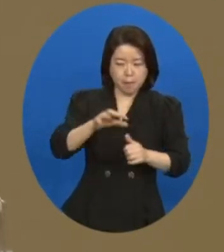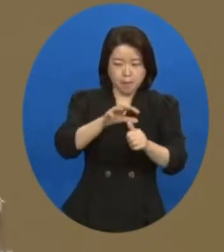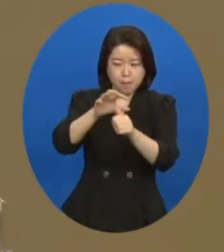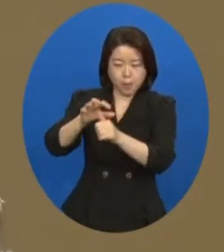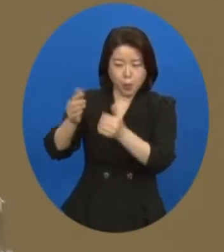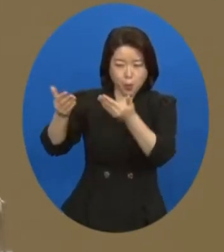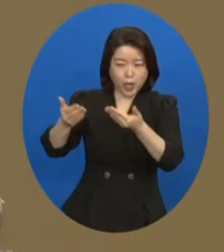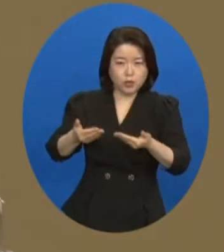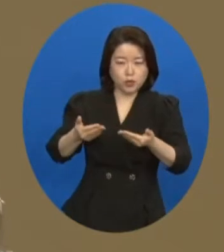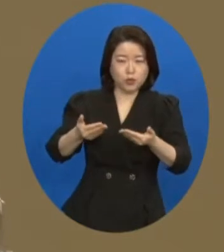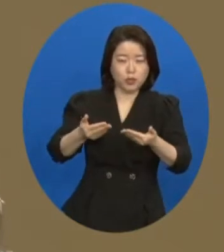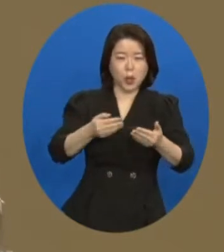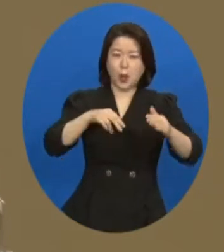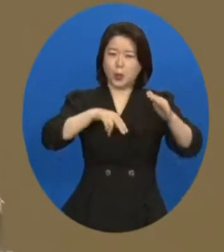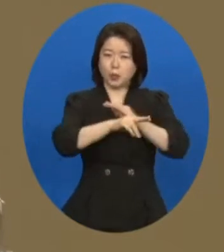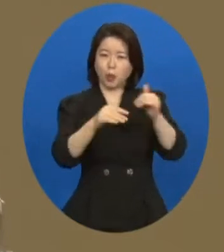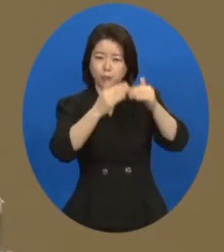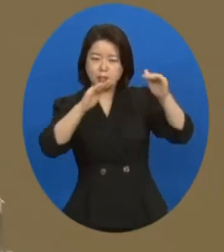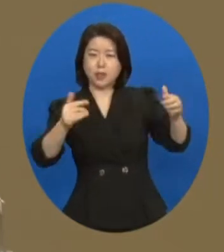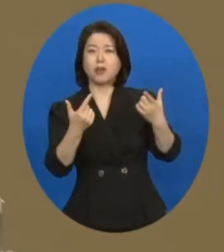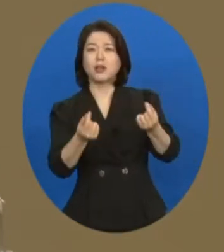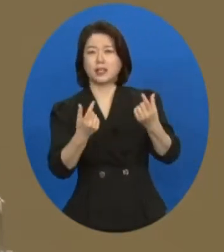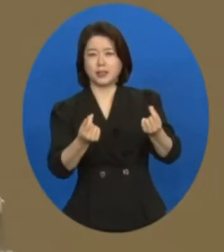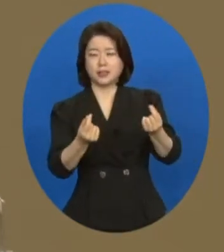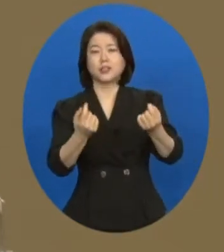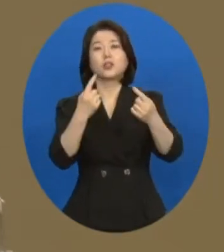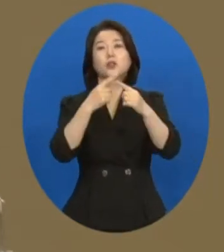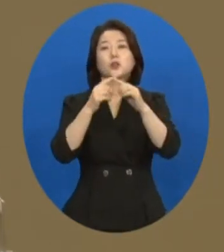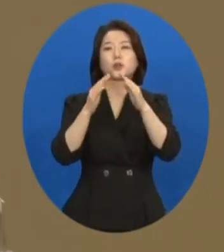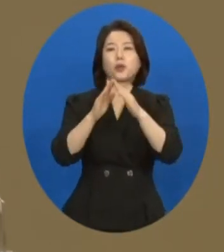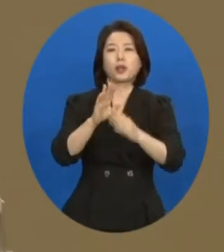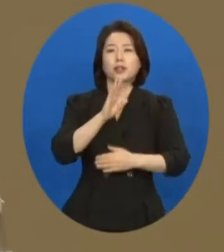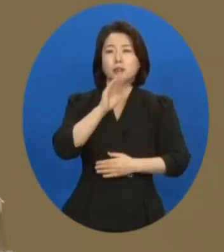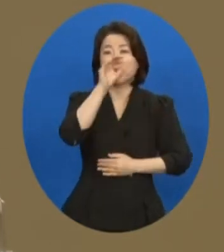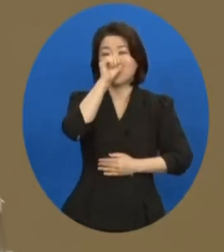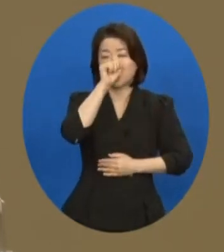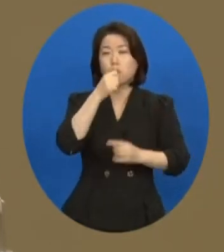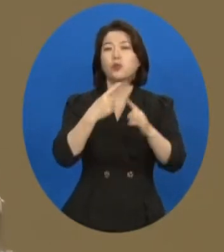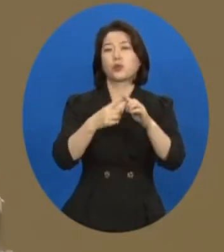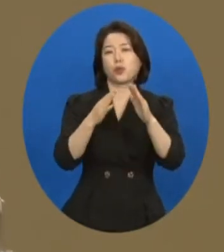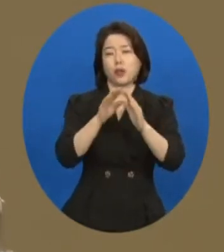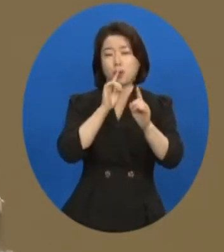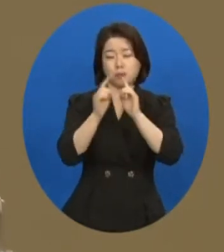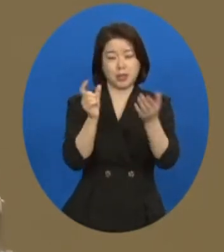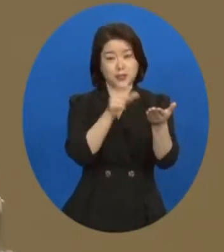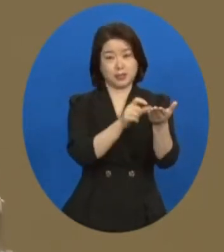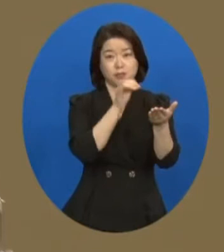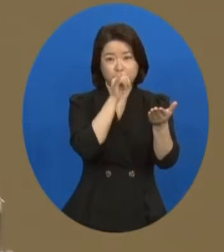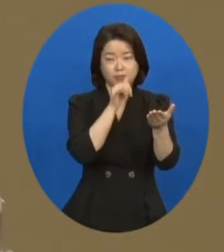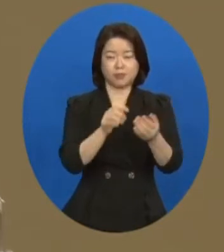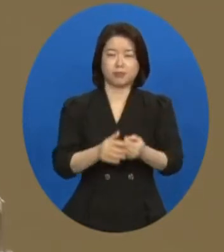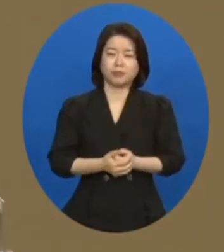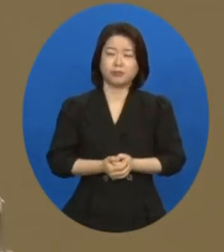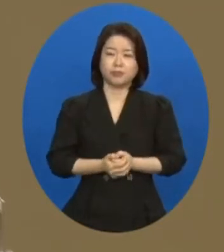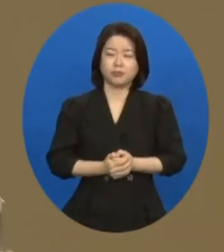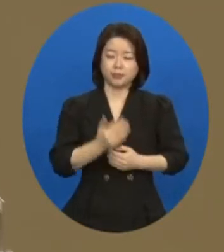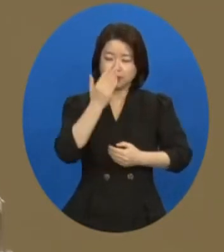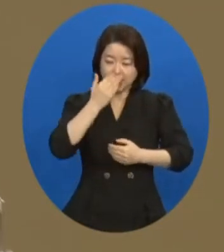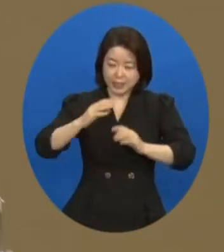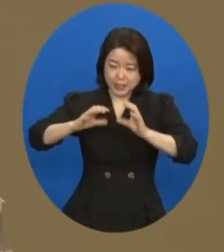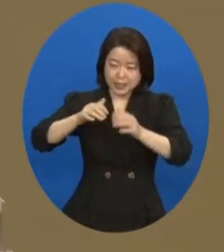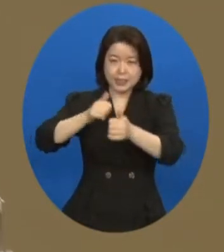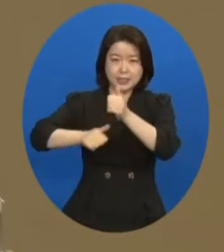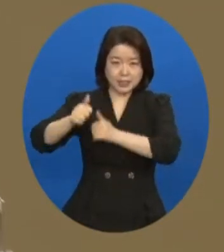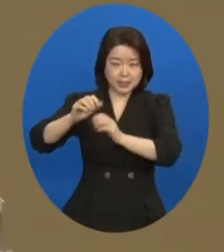성과 같은 교회의 그런 교회가 좋은 교회 라는 겁니다 아 이스라엘 백성들이 가나안